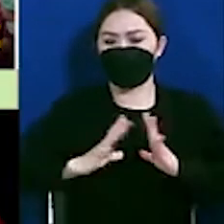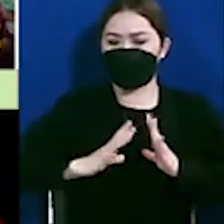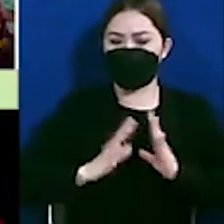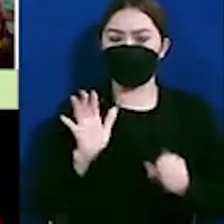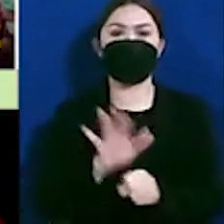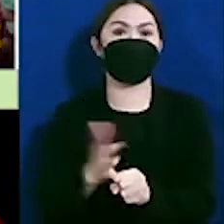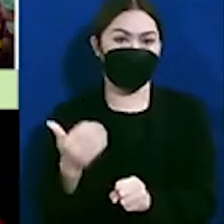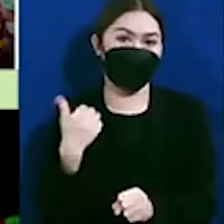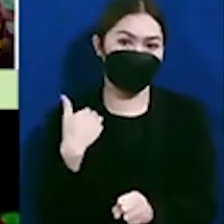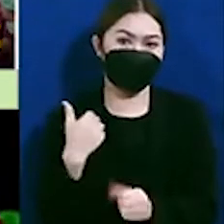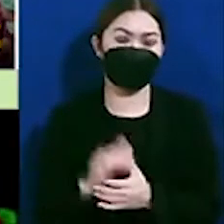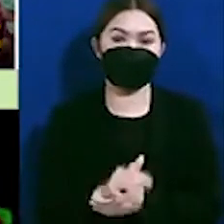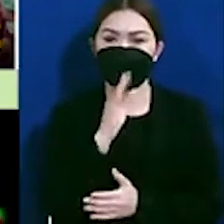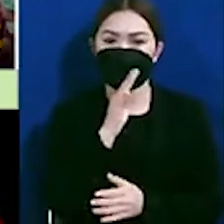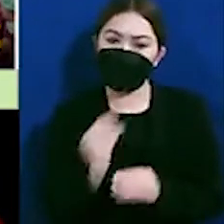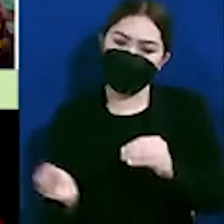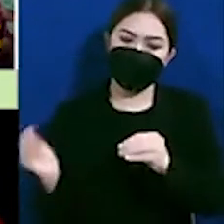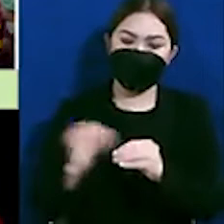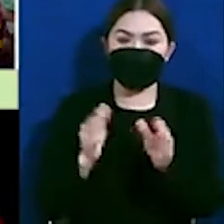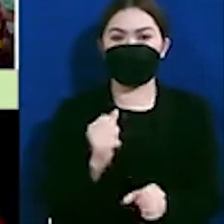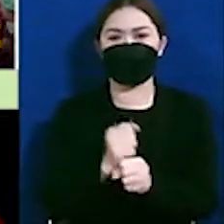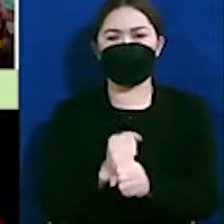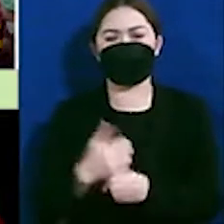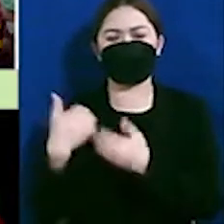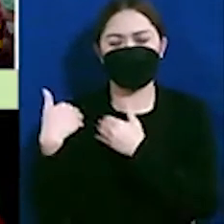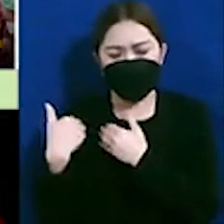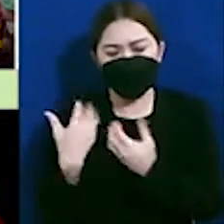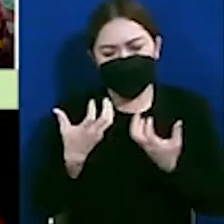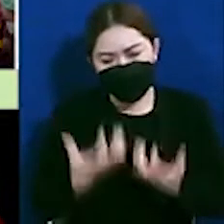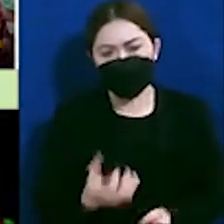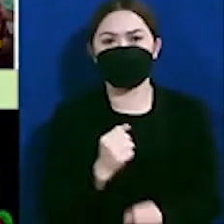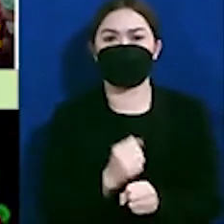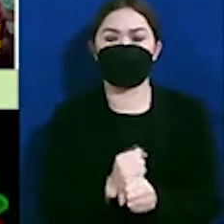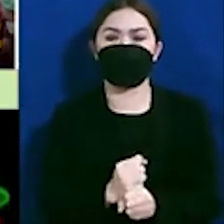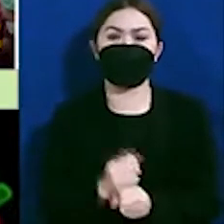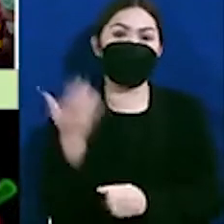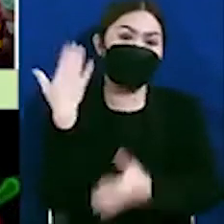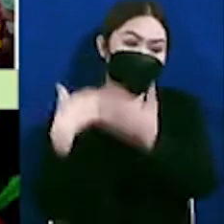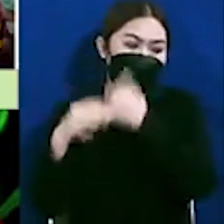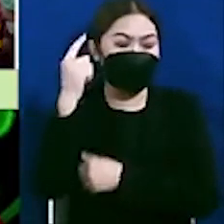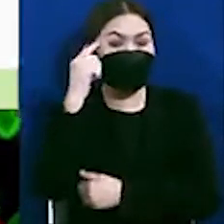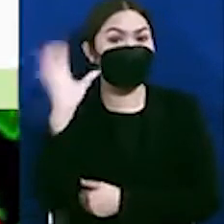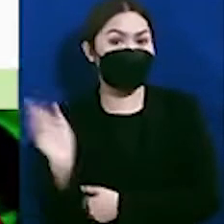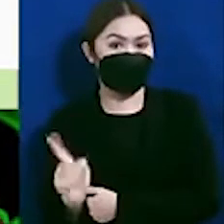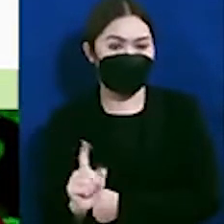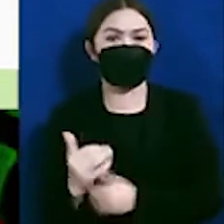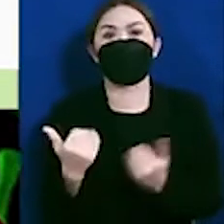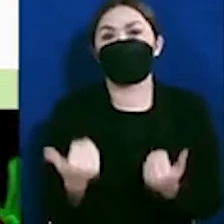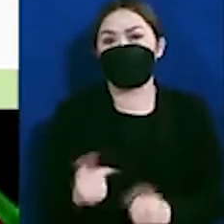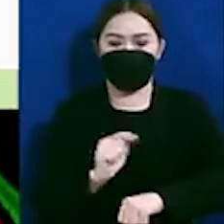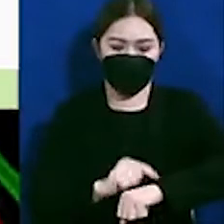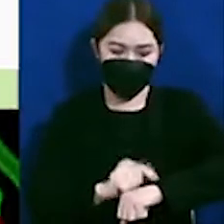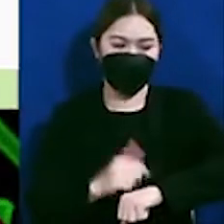ไม่พอนะครับถ้าขยายเตรียมบุคลากรก็จะไม่ไหวนะครับก็เป็นที่ไปที่มาครับที่เราคิดว่าคงต้องถึงเวลา